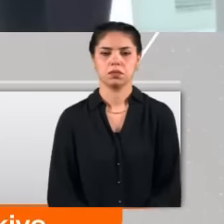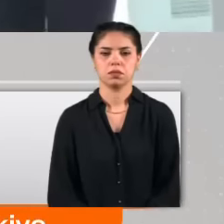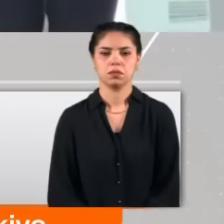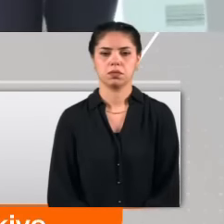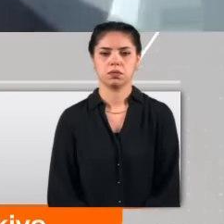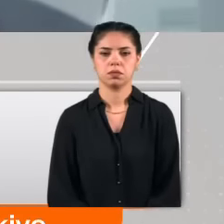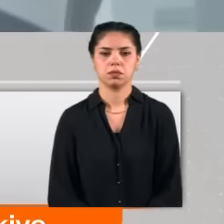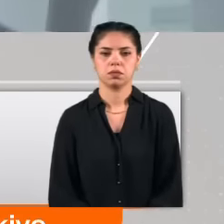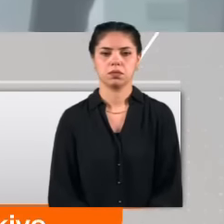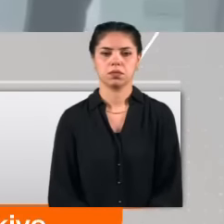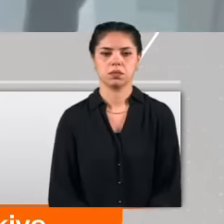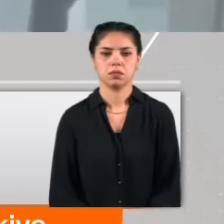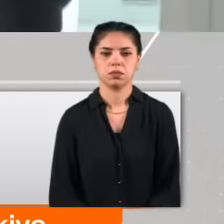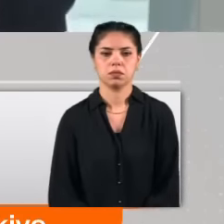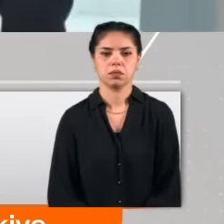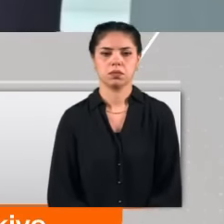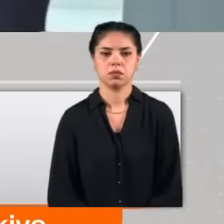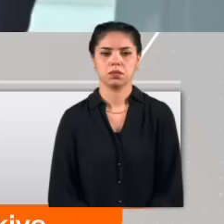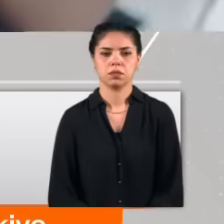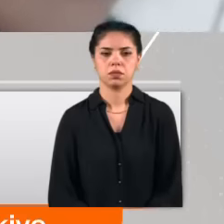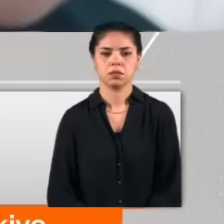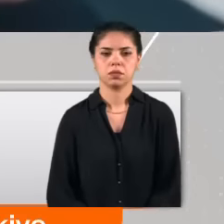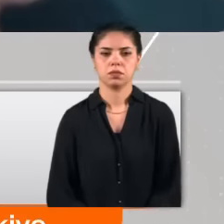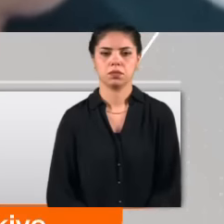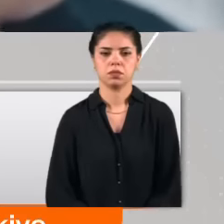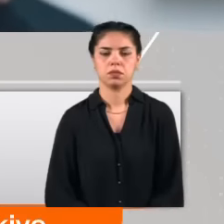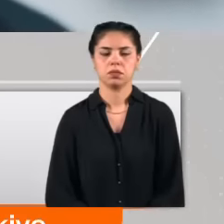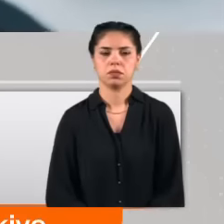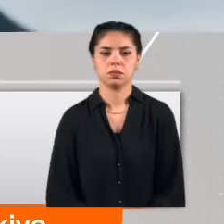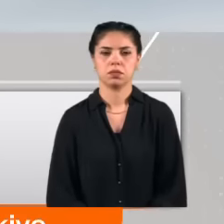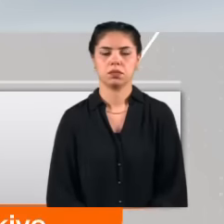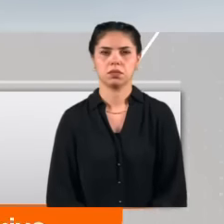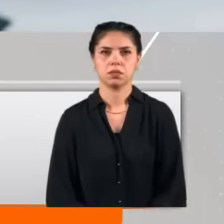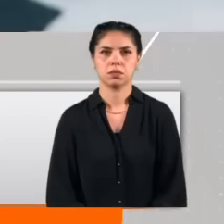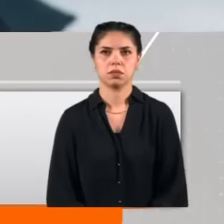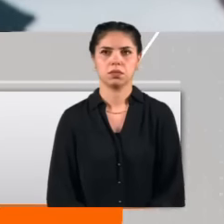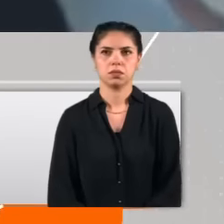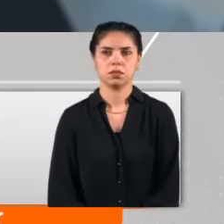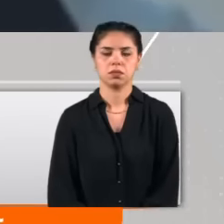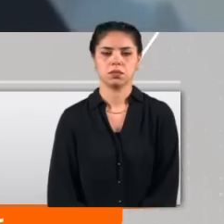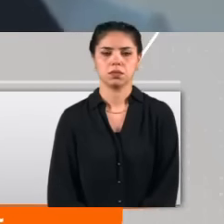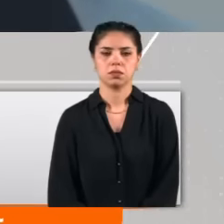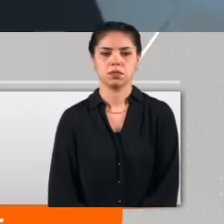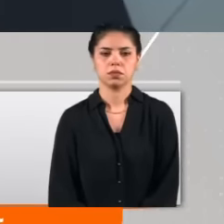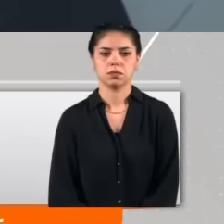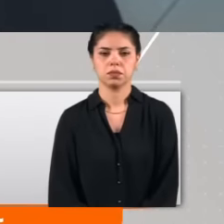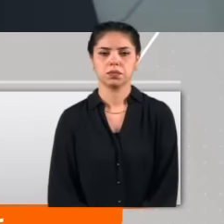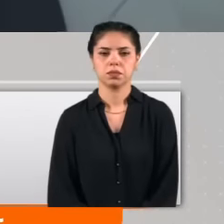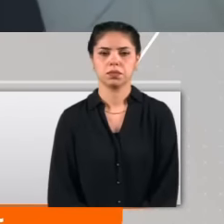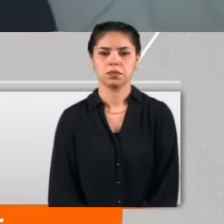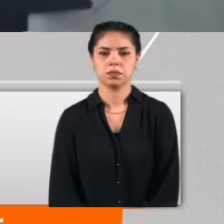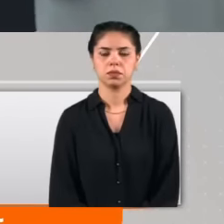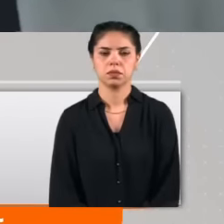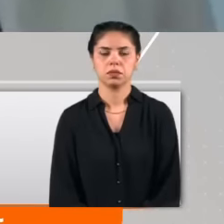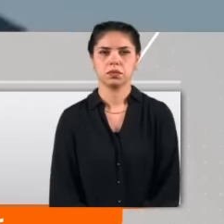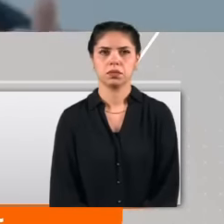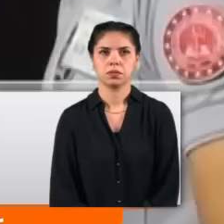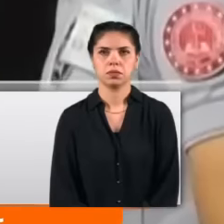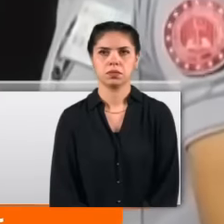sahte fatura, bir de çift defter yani kaçakçılık iddialarının da var olduğunu, tespitinin